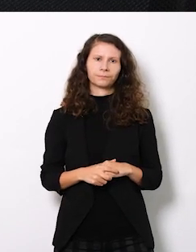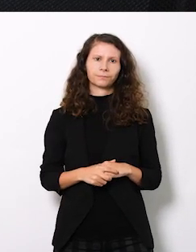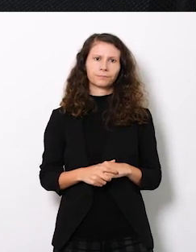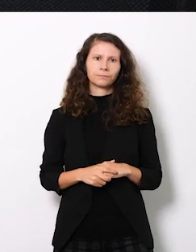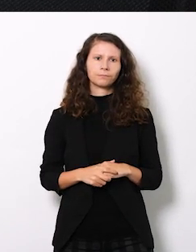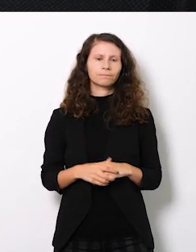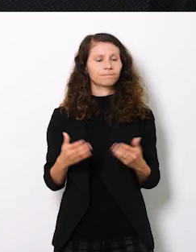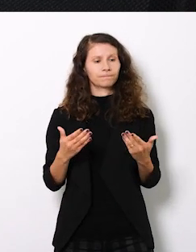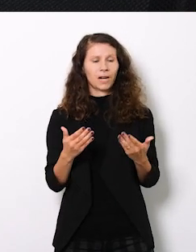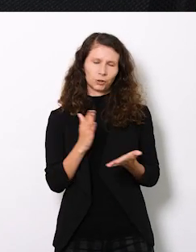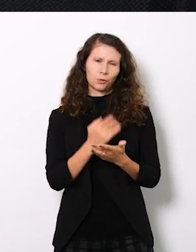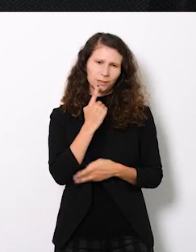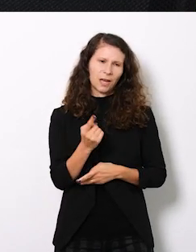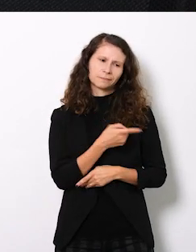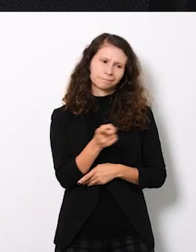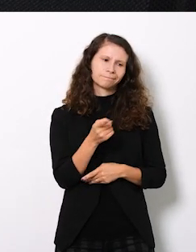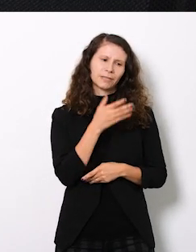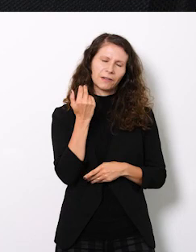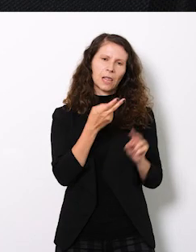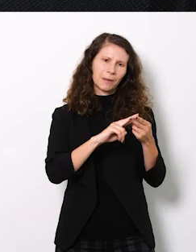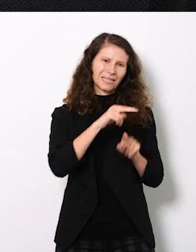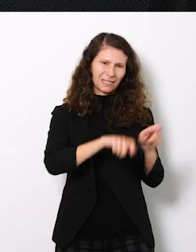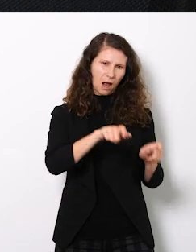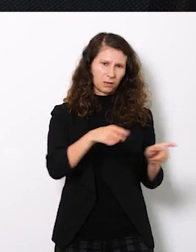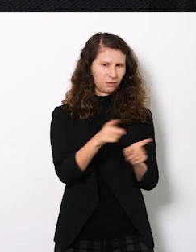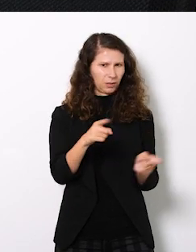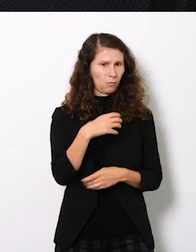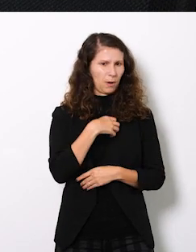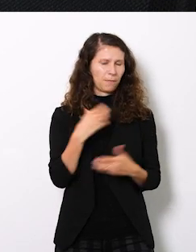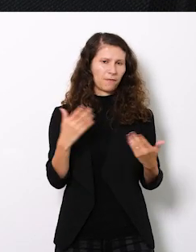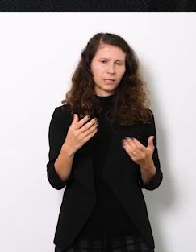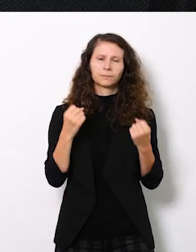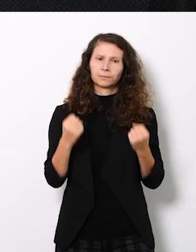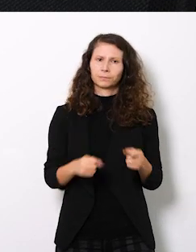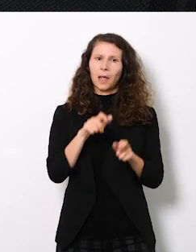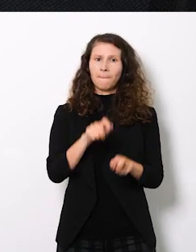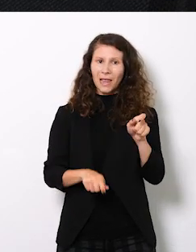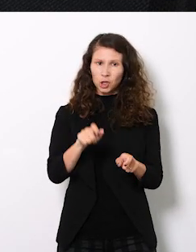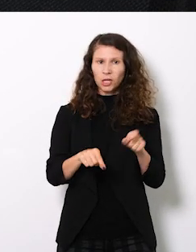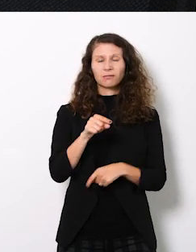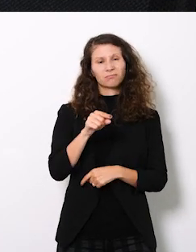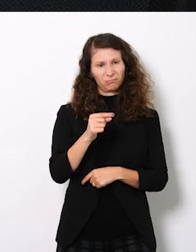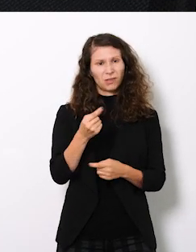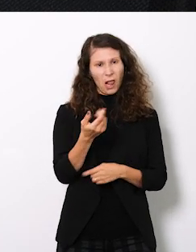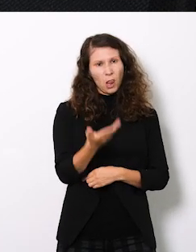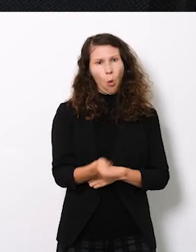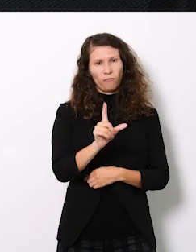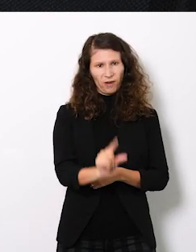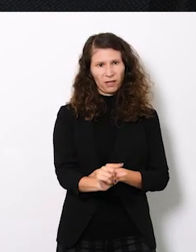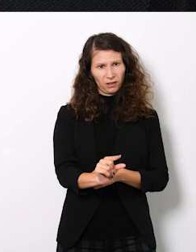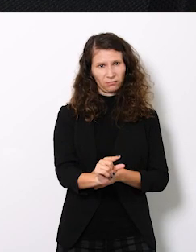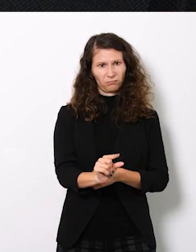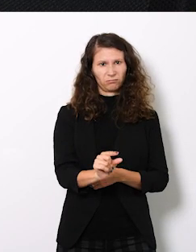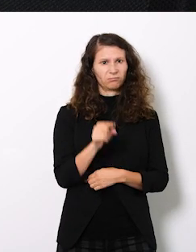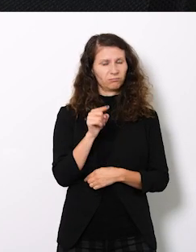unsere Mitglieder, wie gesagt, ist natürlich eins der großen Probleme, dass gerade insbesondere Menschen, die wenig verdienen, die keine, auch